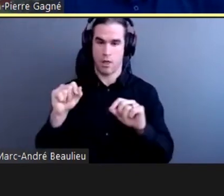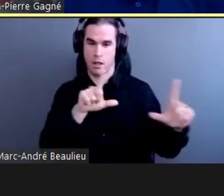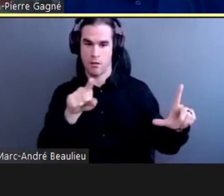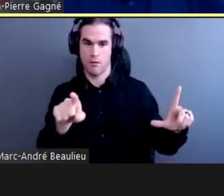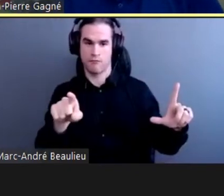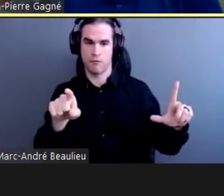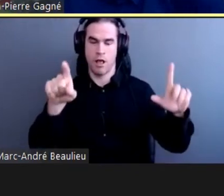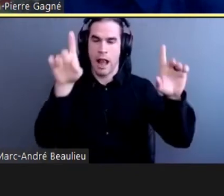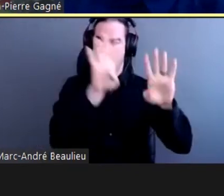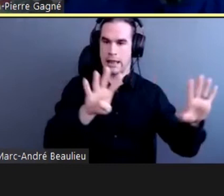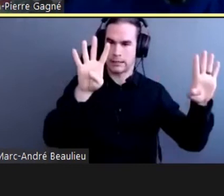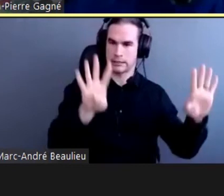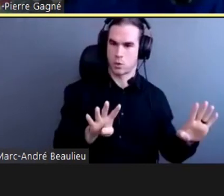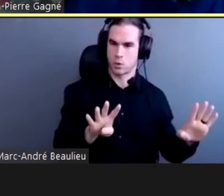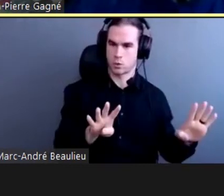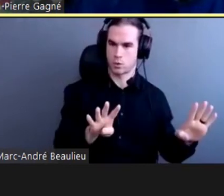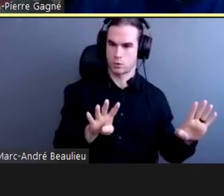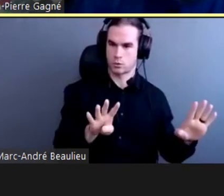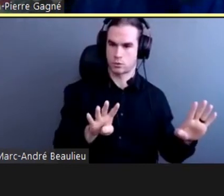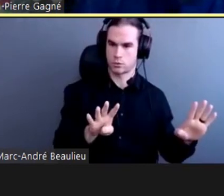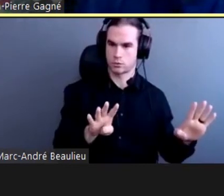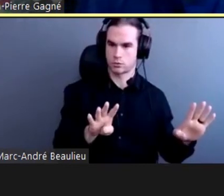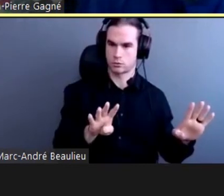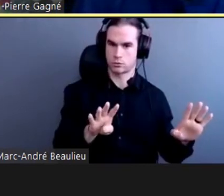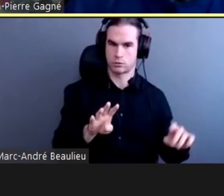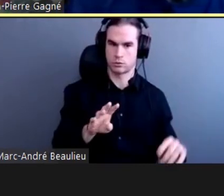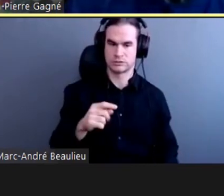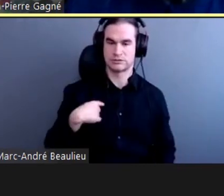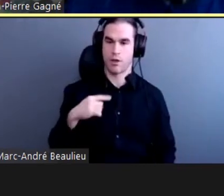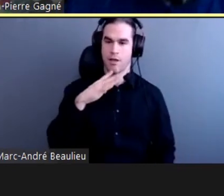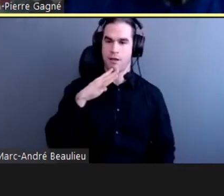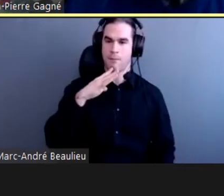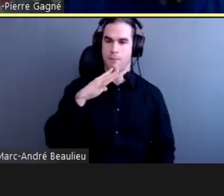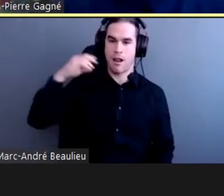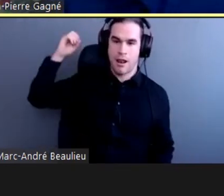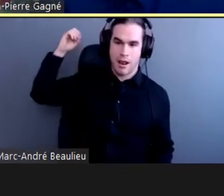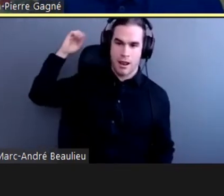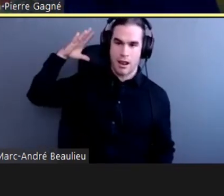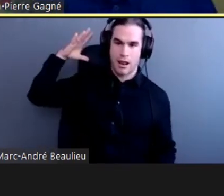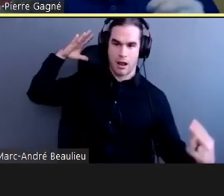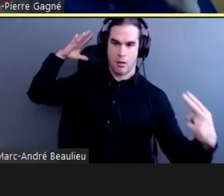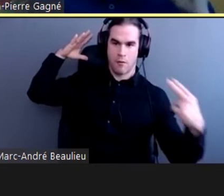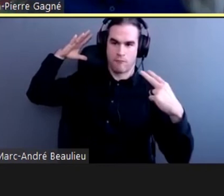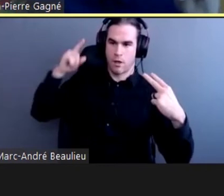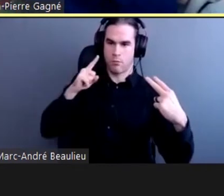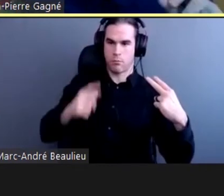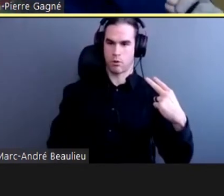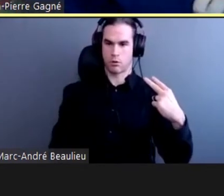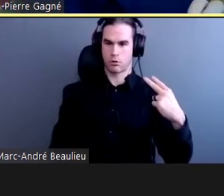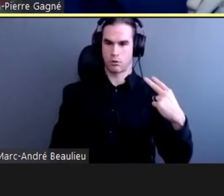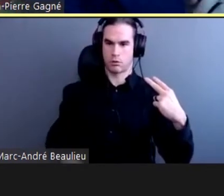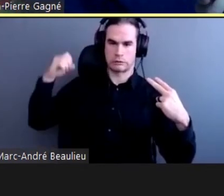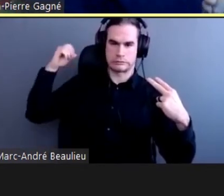les rideaux, quand la source sonore elle est derrière la personne qui parle, on ne voit pas les traits distinctifs, les fins